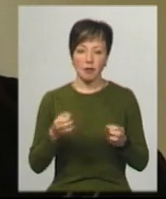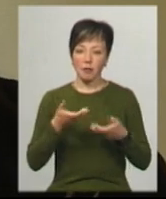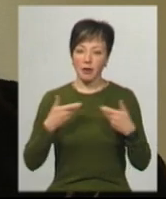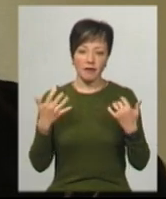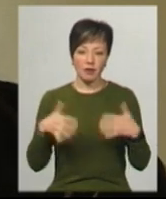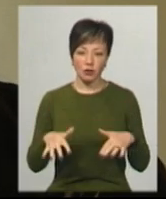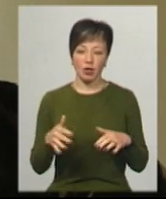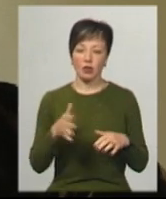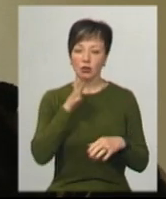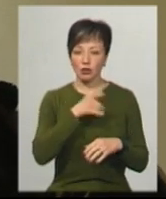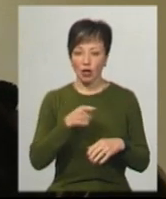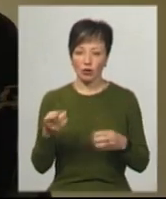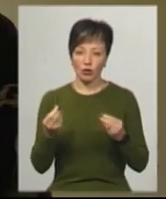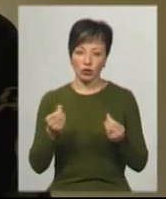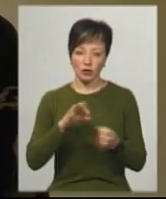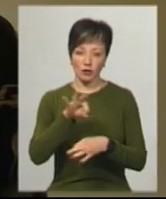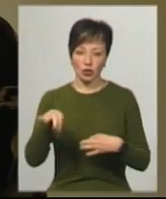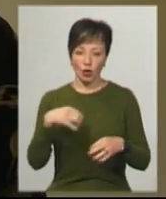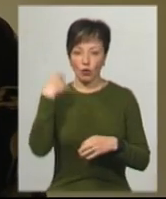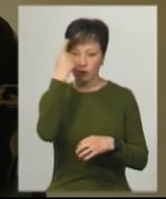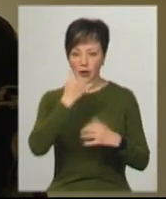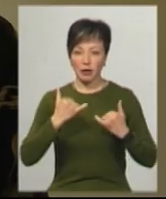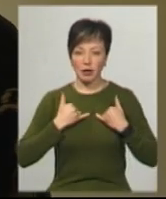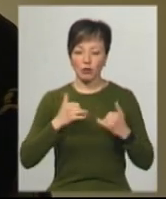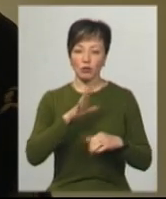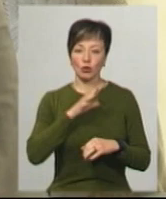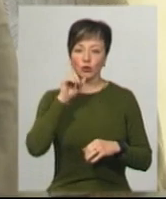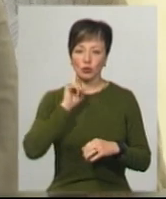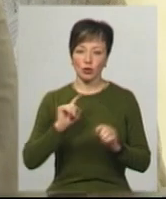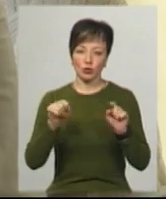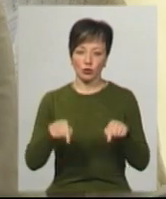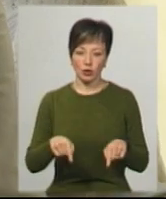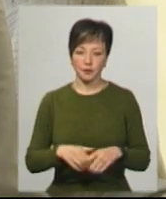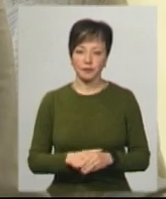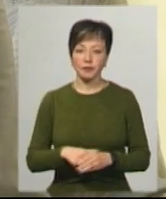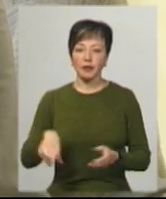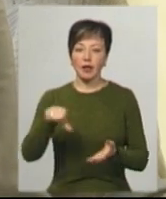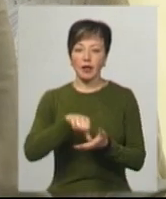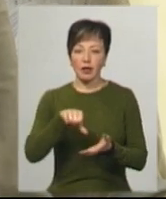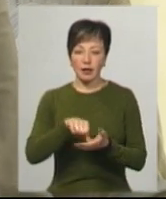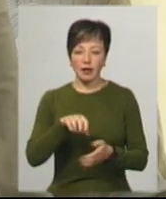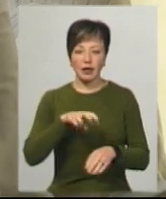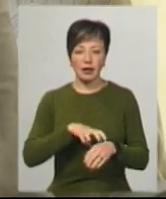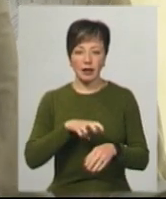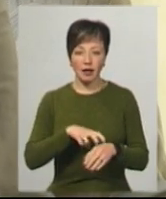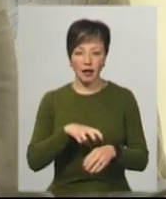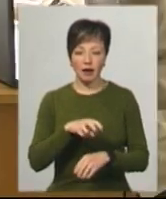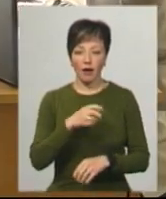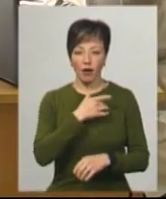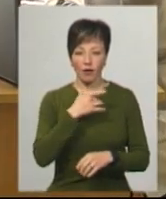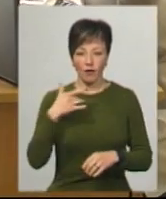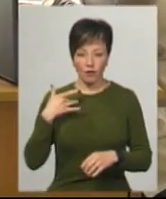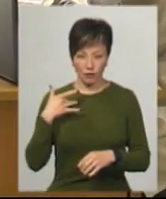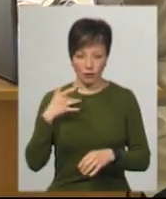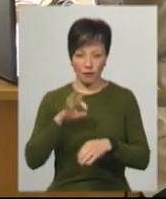часу, коштів лишніх. Особисто для мене було зручніше сюди. Дільничний лікар-фтизіатр Інна Фінагієва каже, що наразі